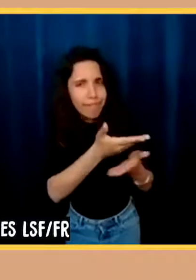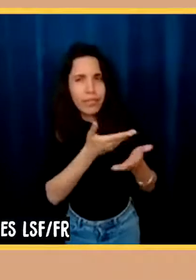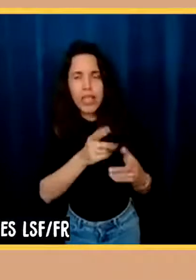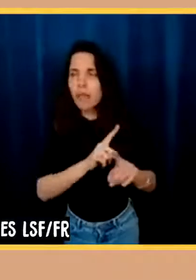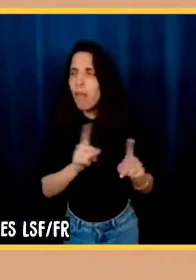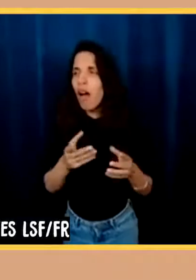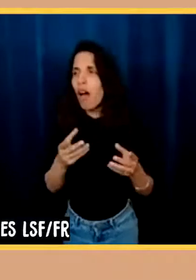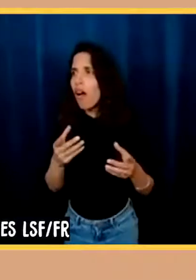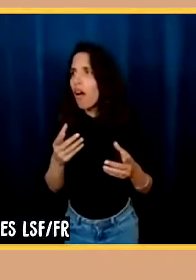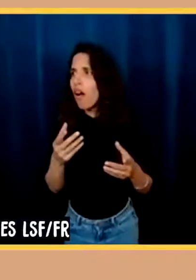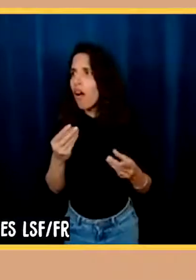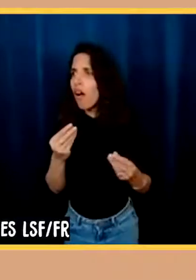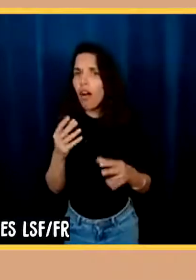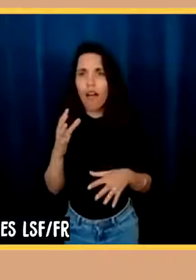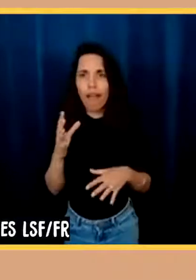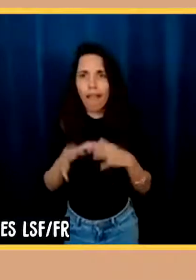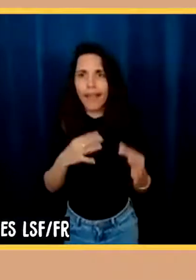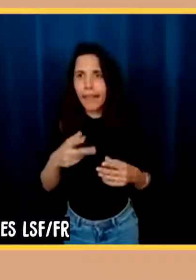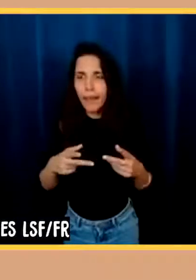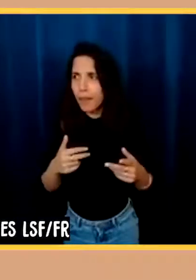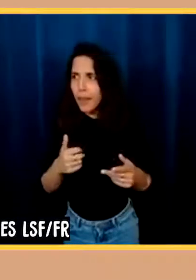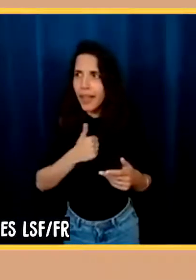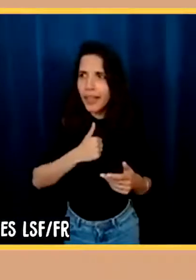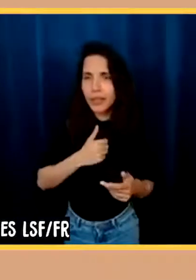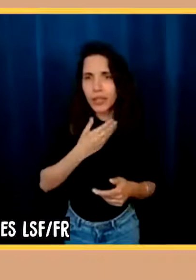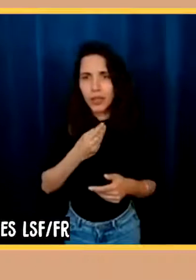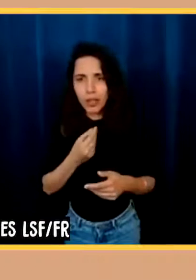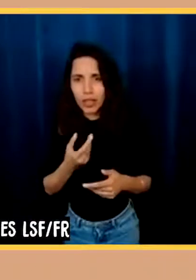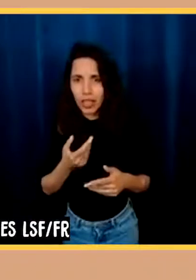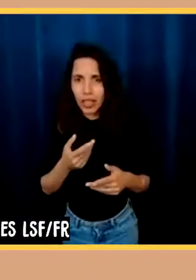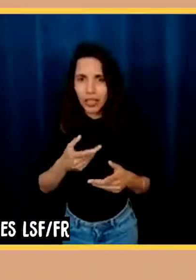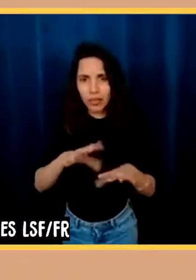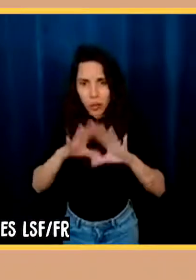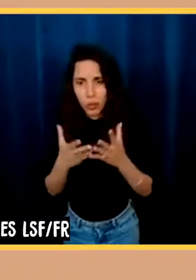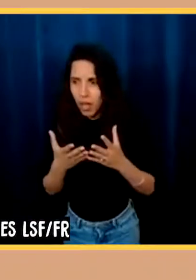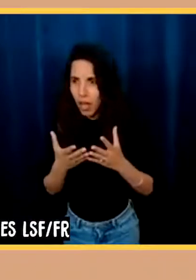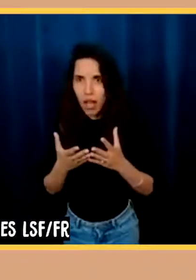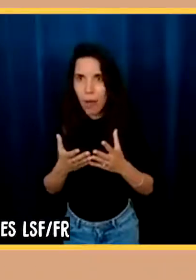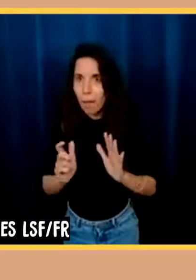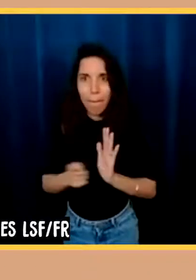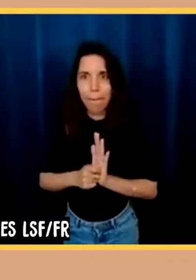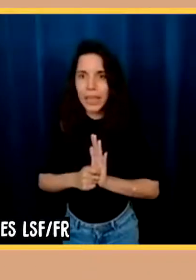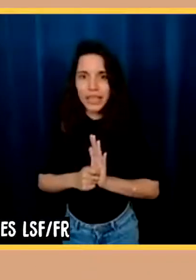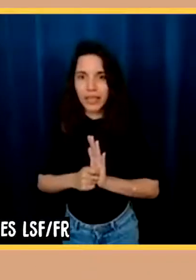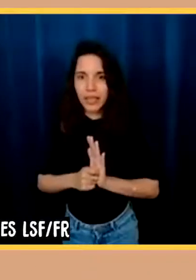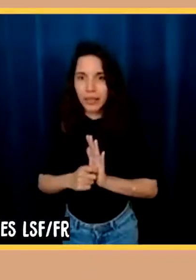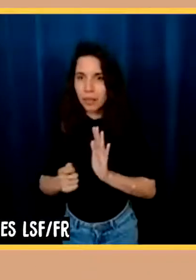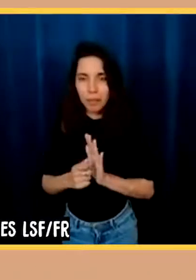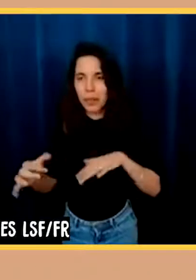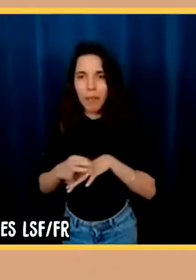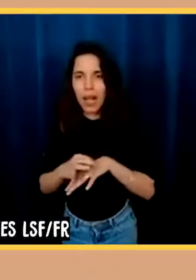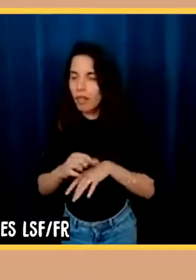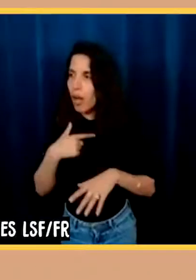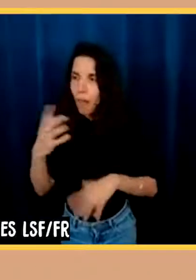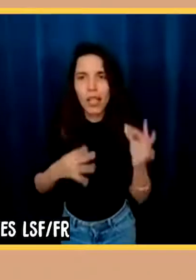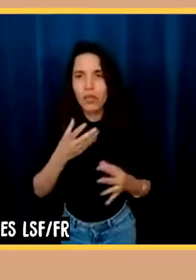dire, la vie intime et tout ce qu'il y a autour de la sexualité uniquement une fois qu'on est marié. Il y a ce gros